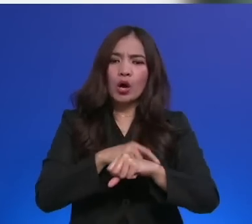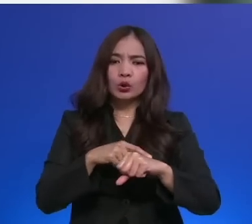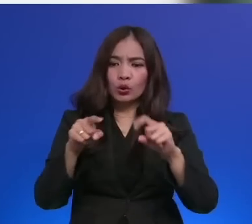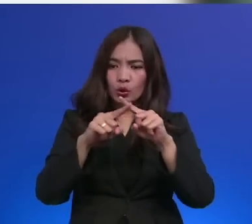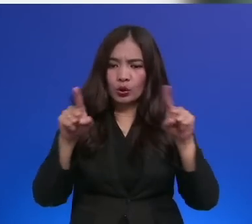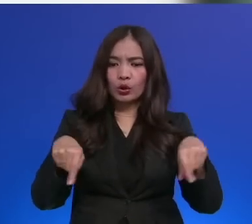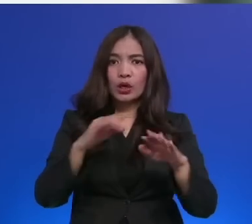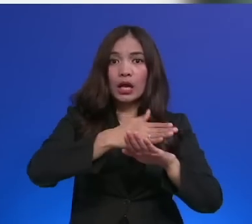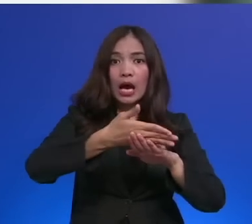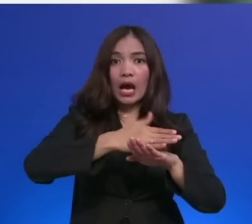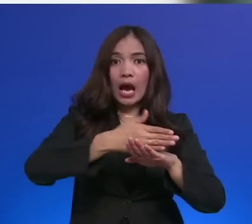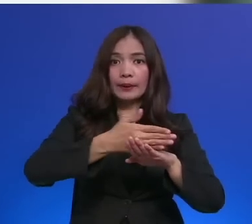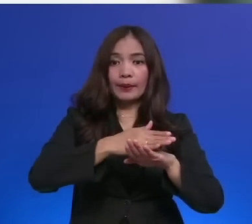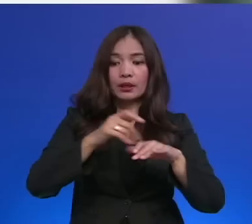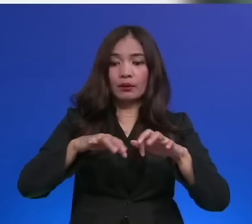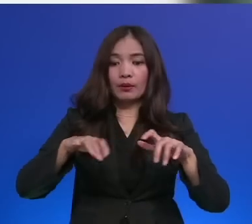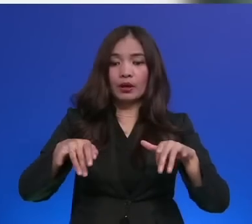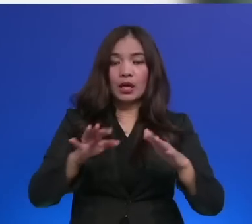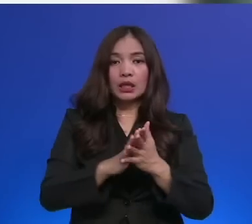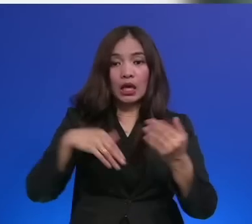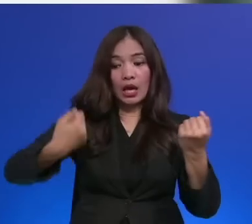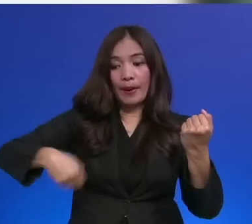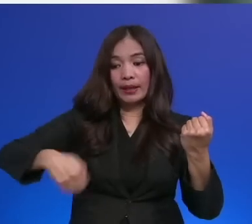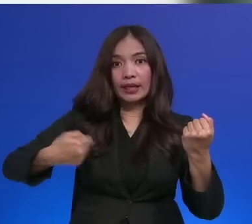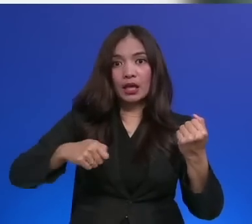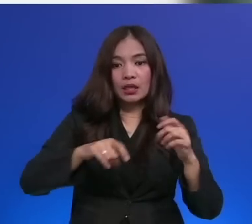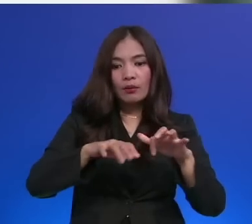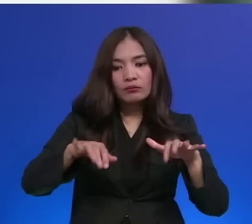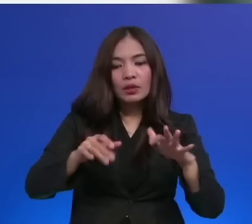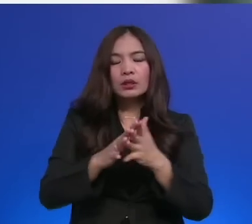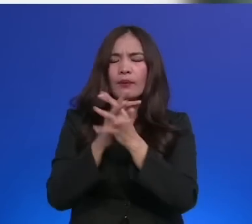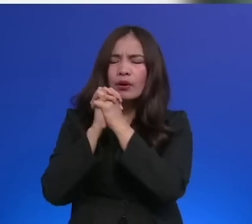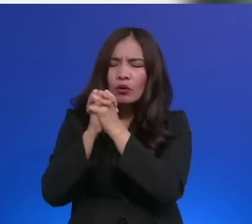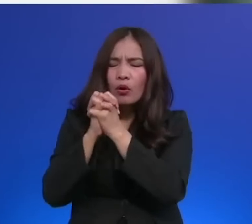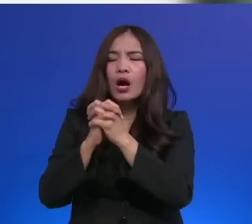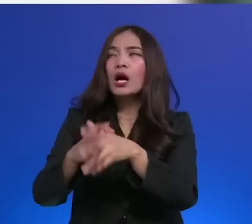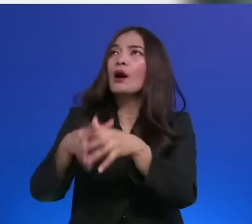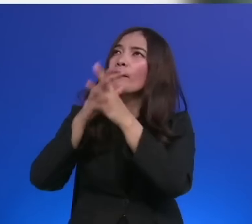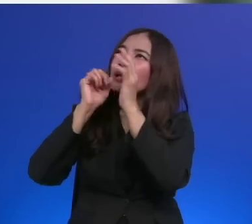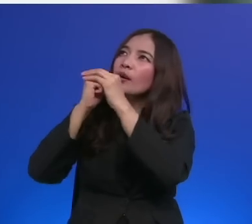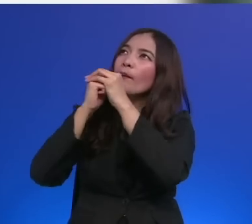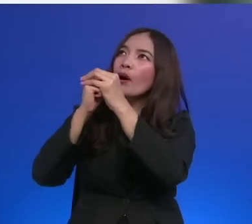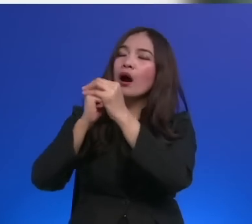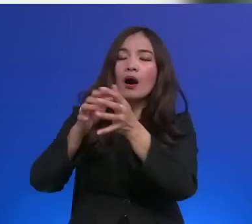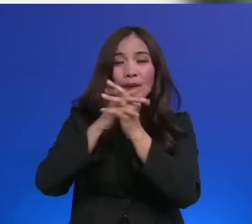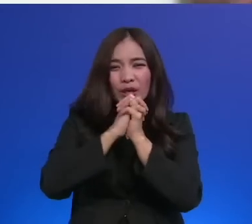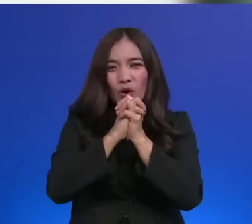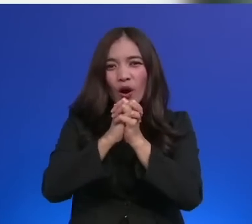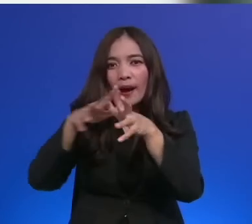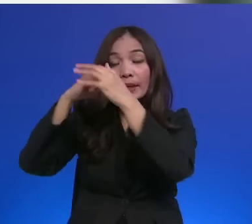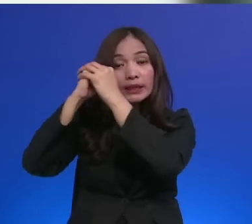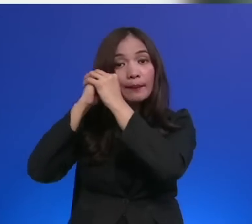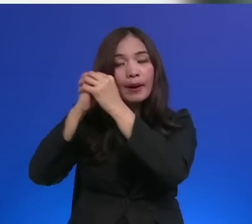main gitar dengan program iPad. Yang saya lakukan hanya berdoa, menyembah. Tidak ada